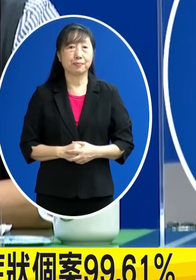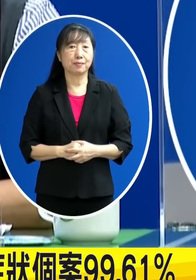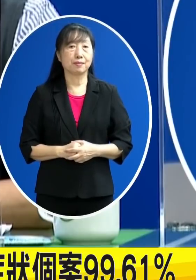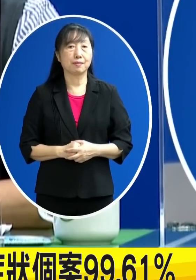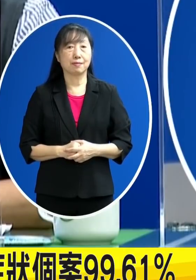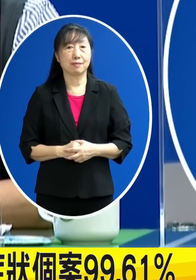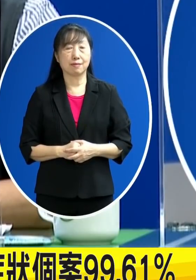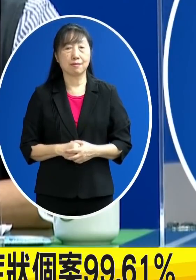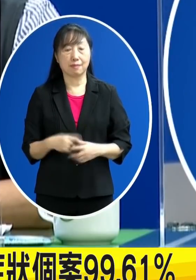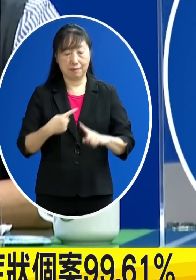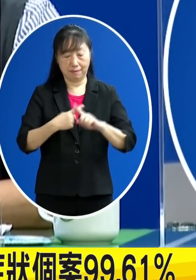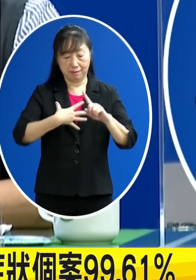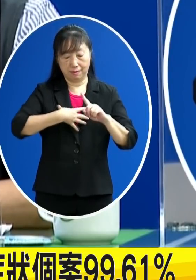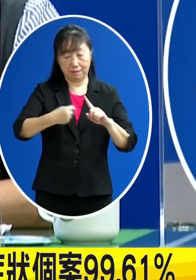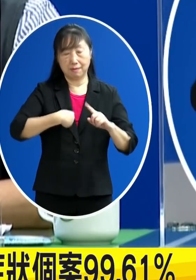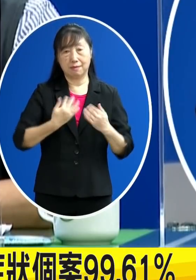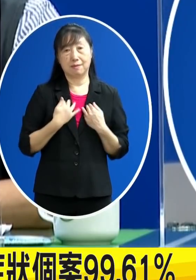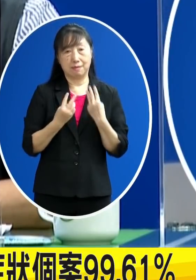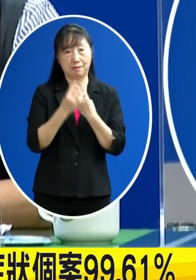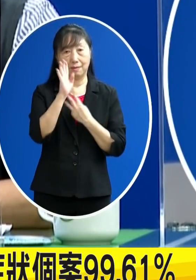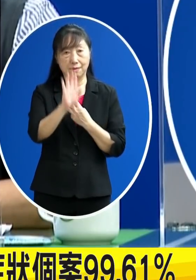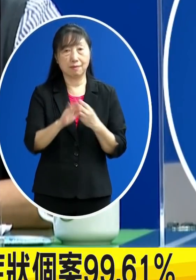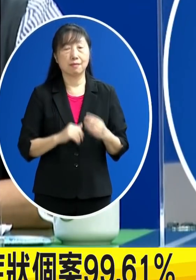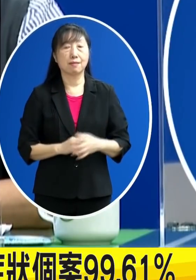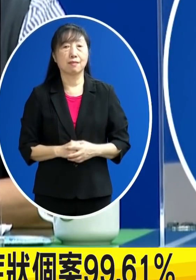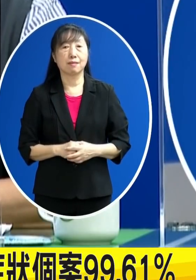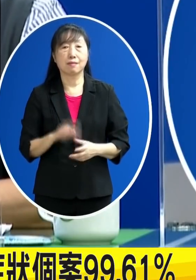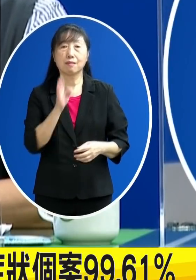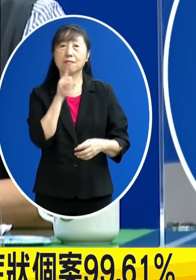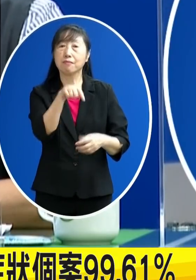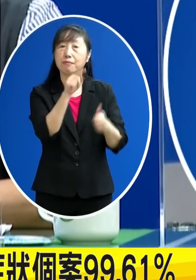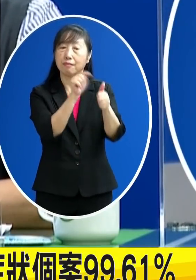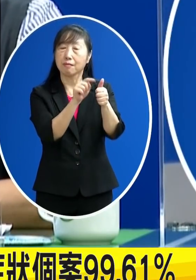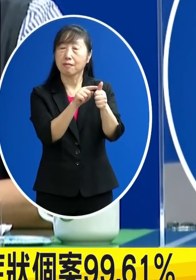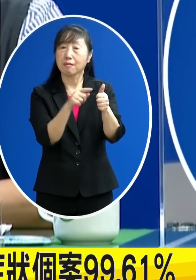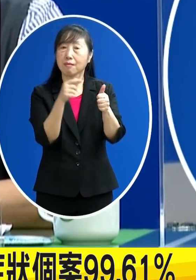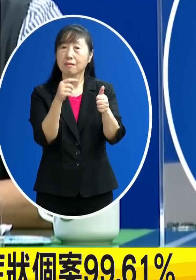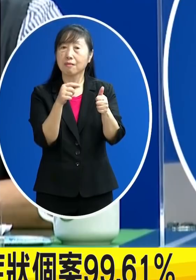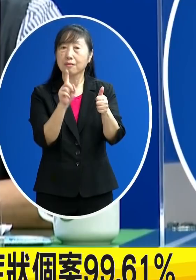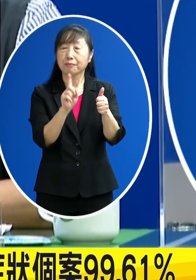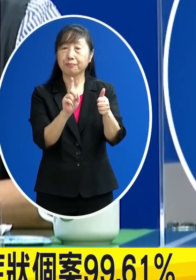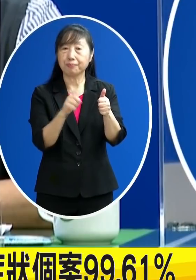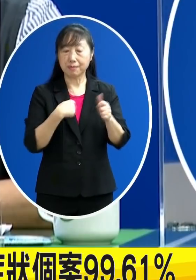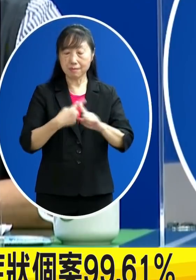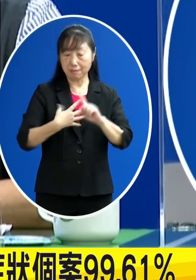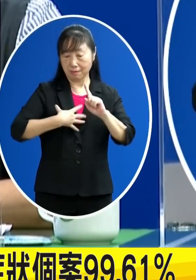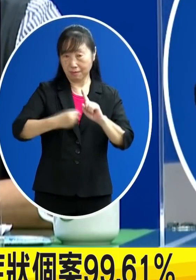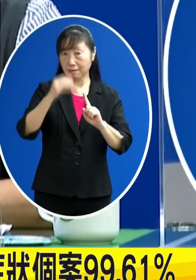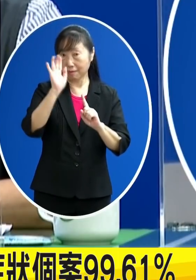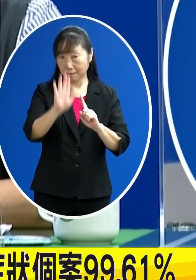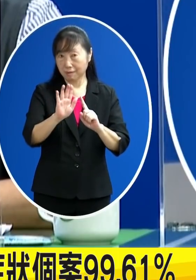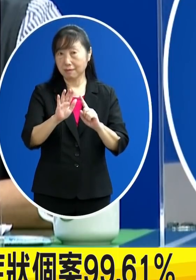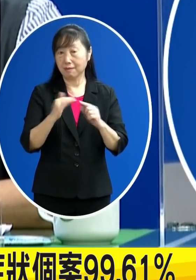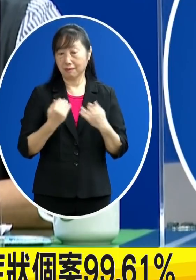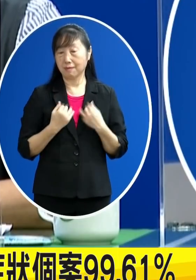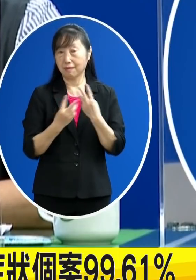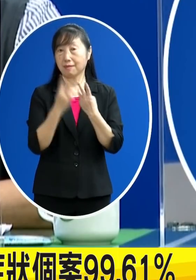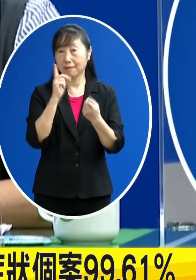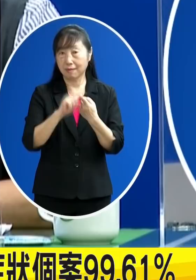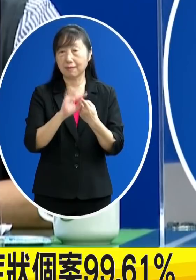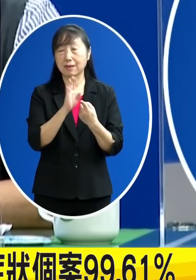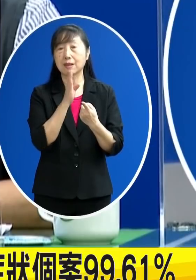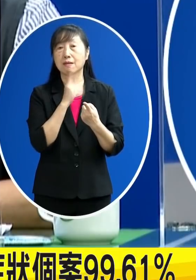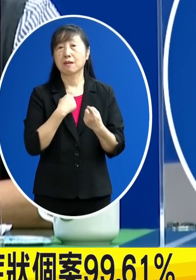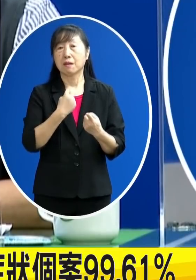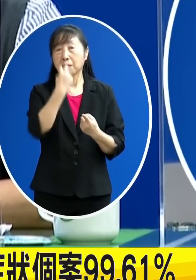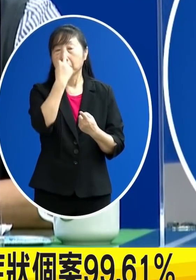这个 X 光是显示有肺炎。不过这一例比较好的是说，他虽然说 X 光有出现肺炎，但是事实上的